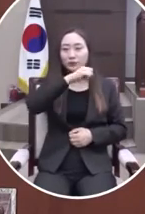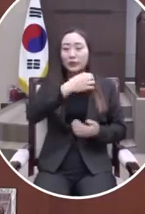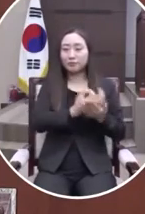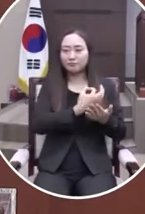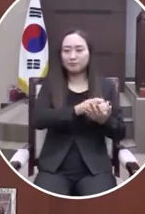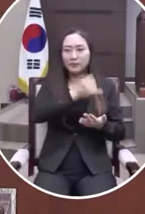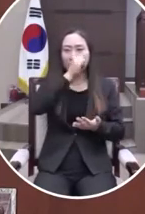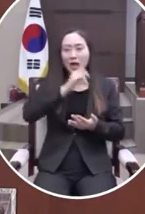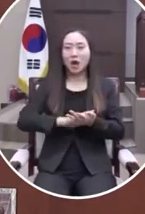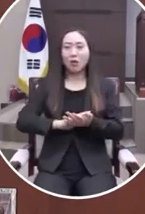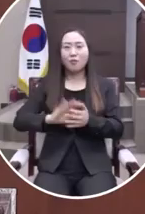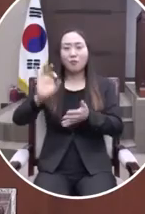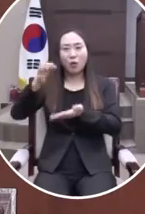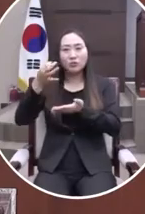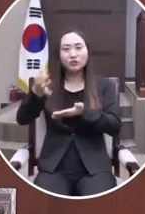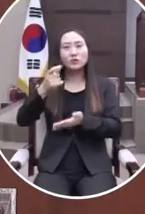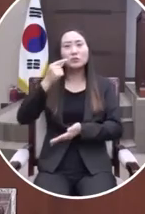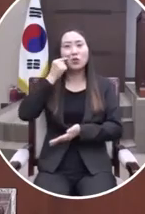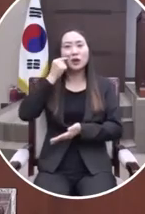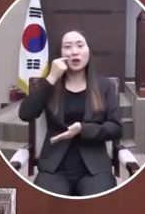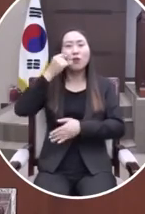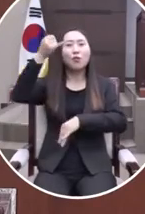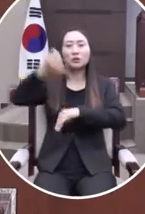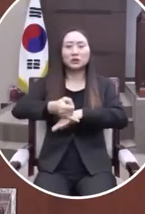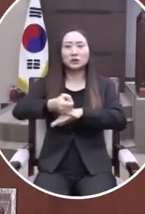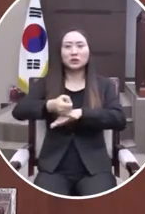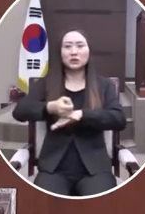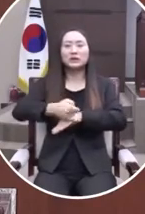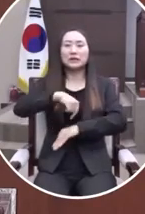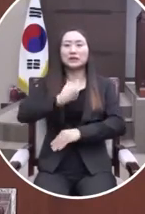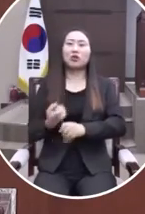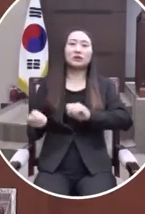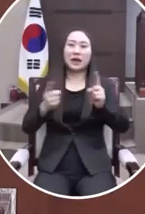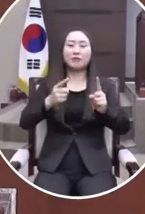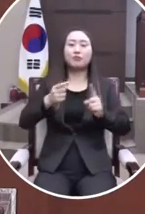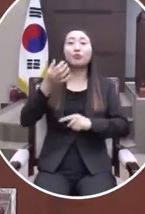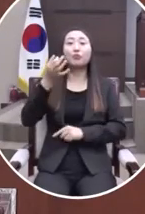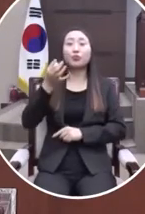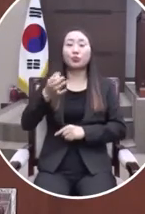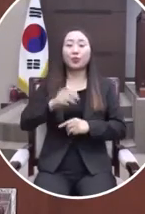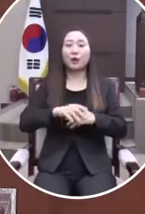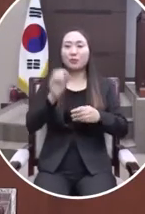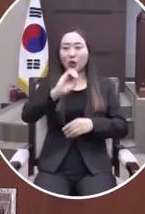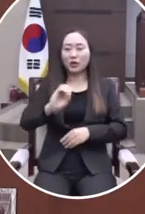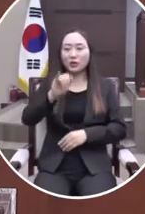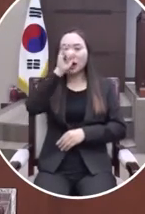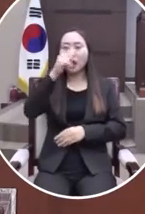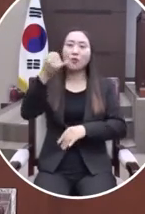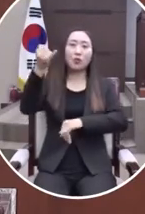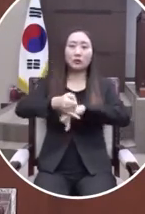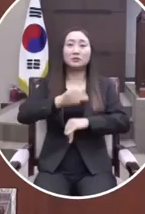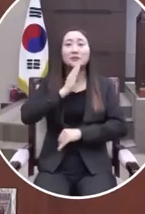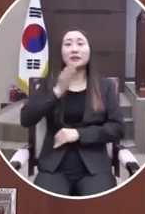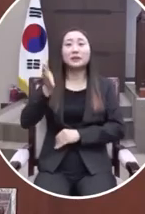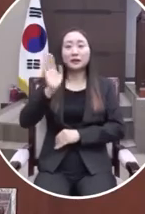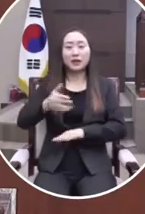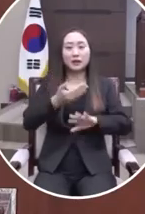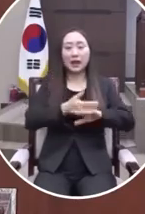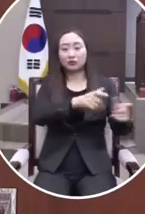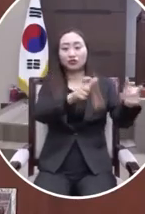될 만큼 재정 자립도가 최하위 수준임은 모두가 잘 알고 있습니다. 노원구의 관행은